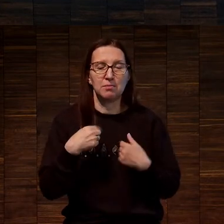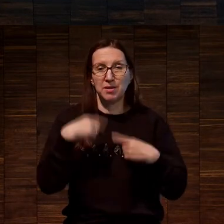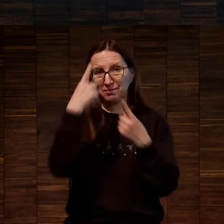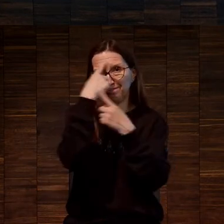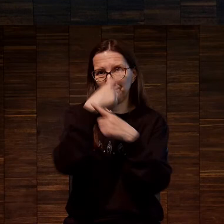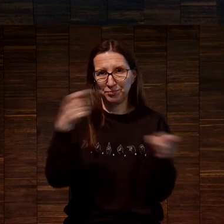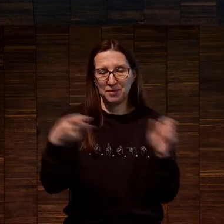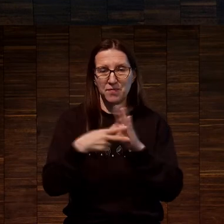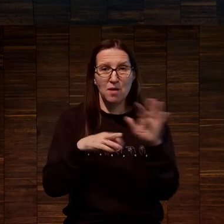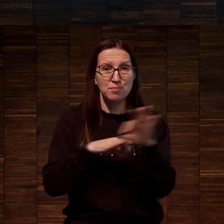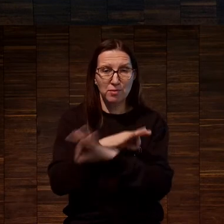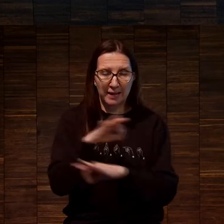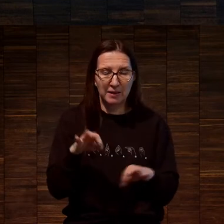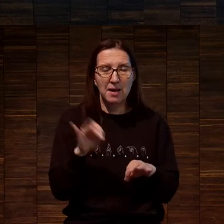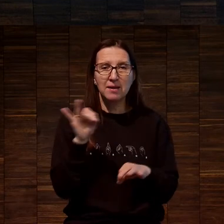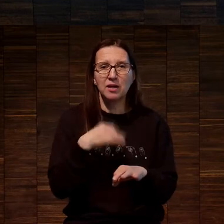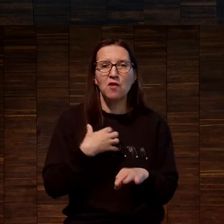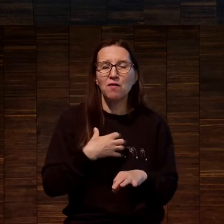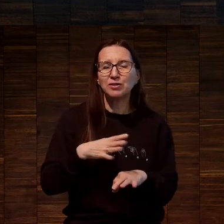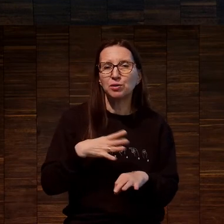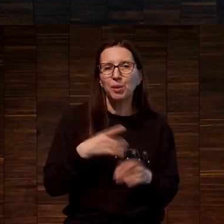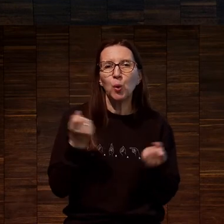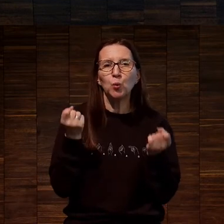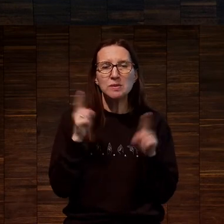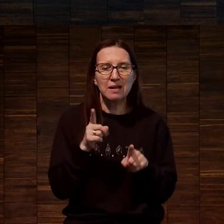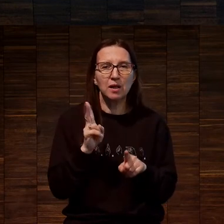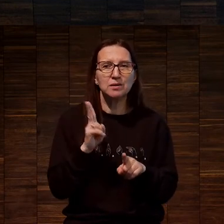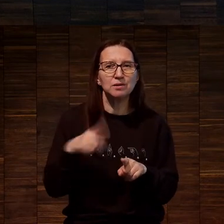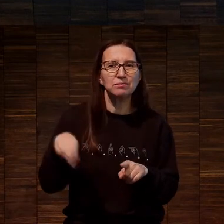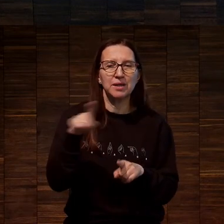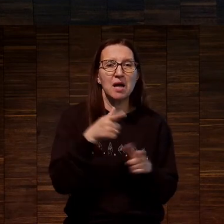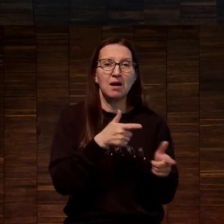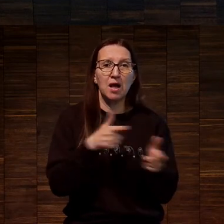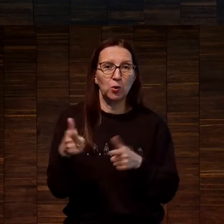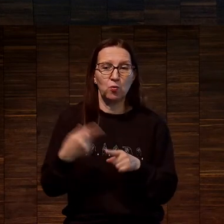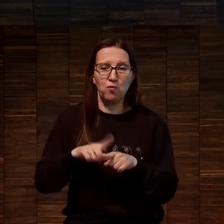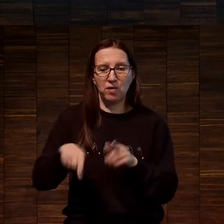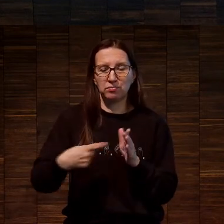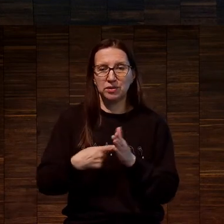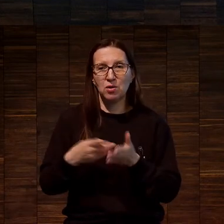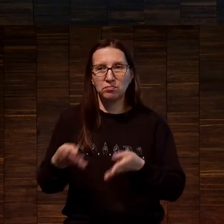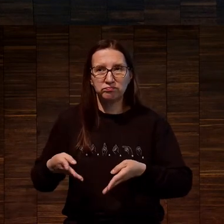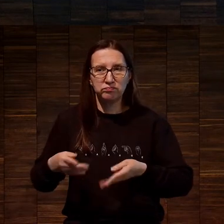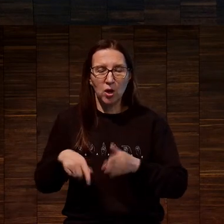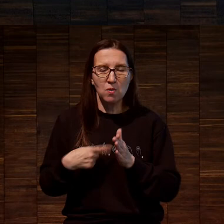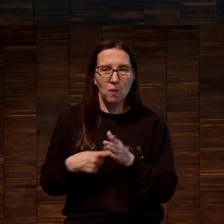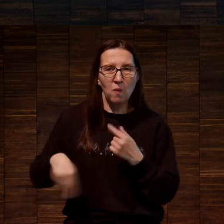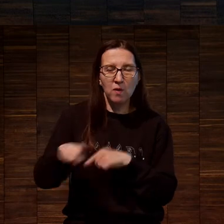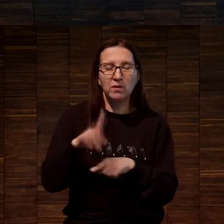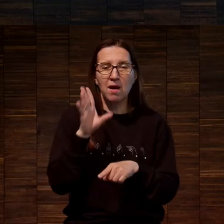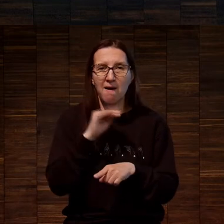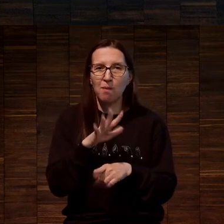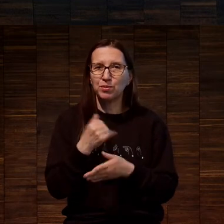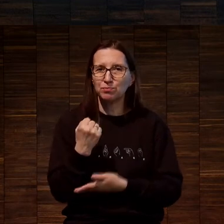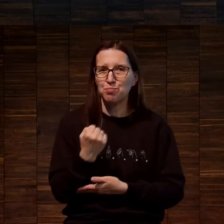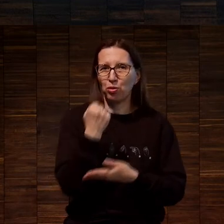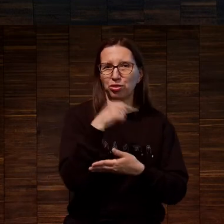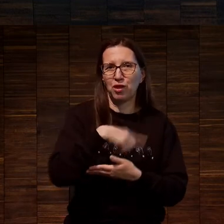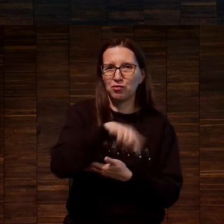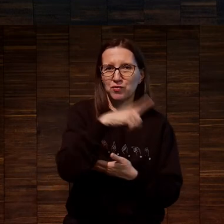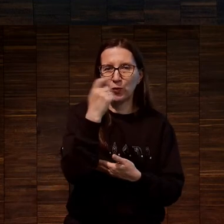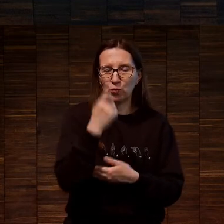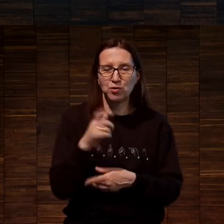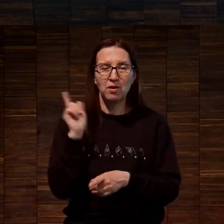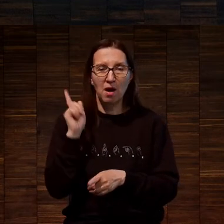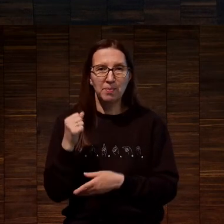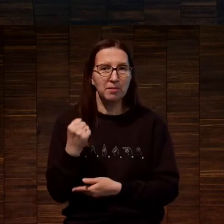и нам важно было узнать, готовы ли жители этого города поддерживать художников, поддерживать такие